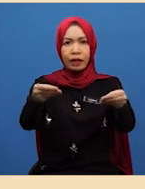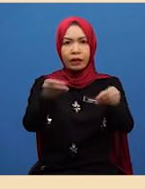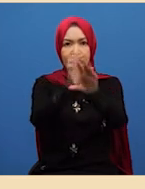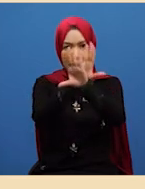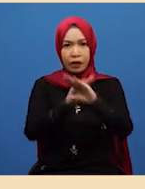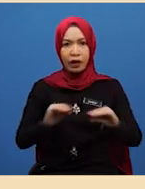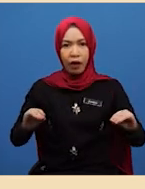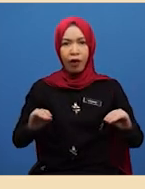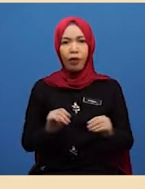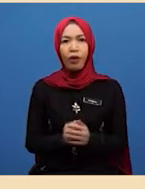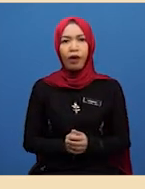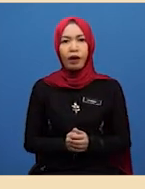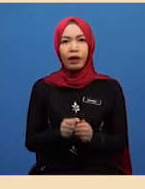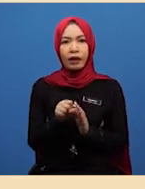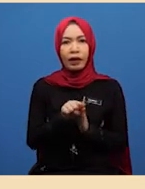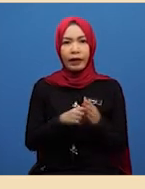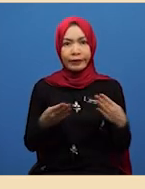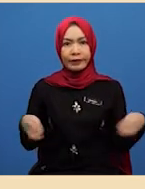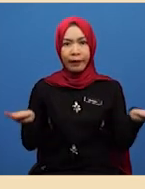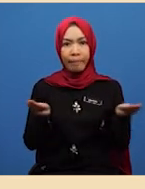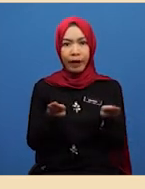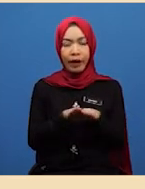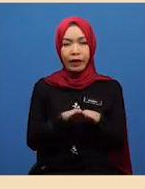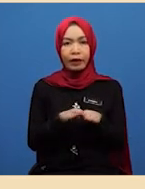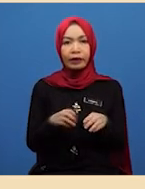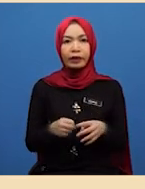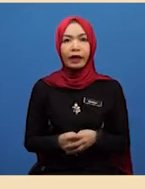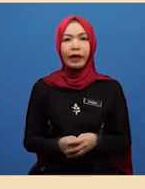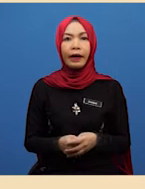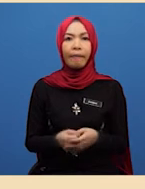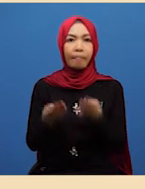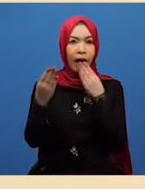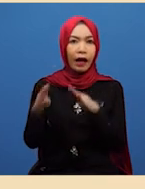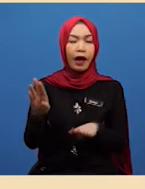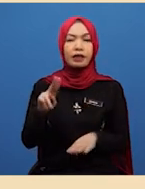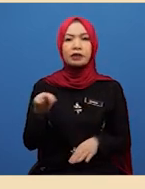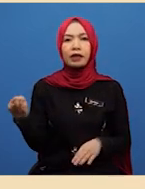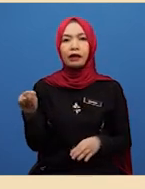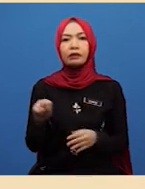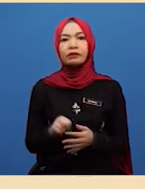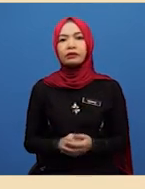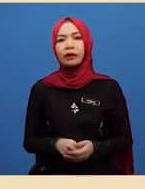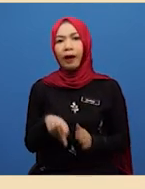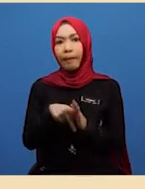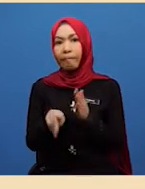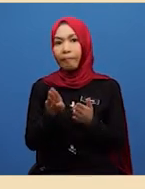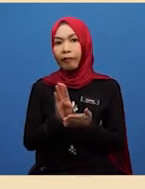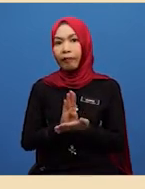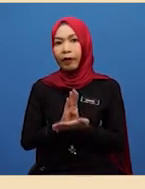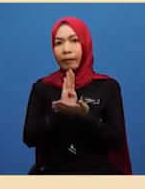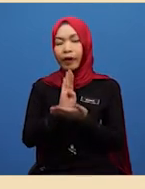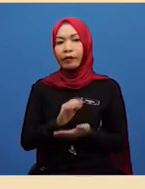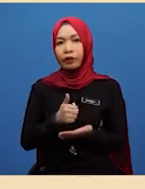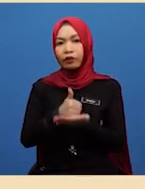hal ini, James Brooke mengugut pengiran Raja Muda Hashim dengan bersedia menyerang kedudukan